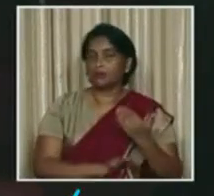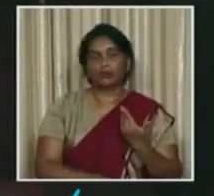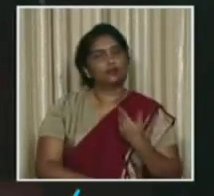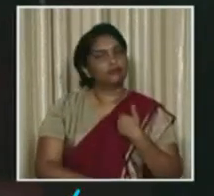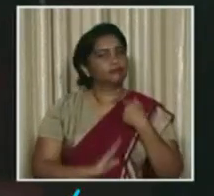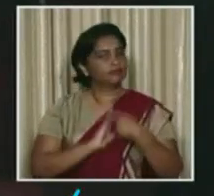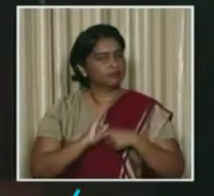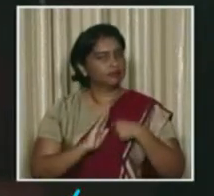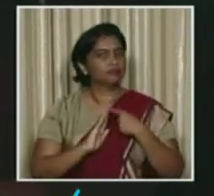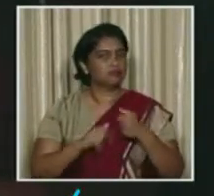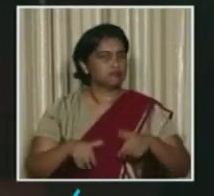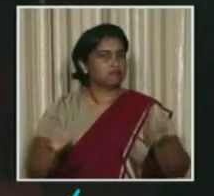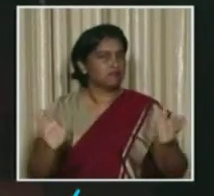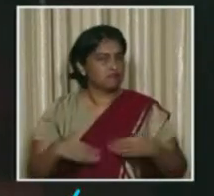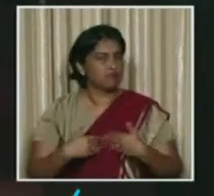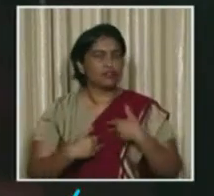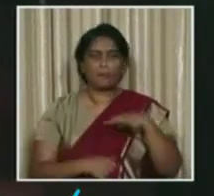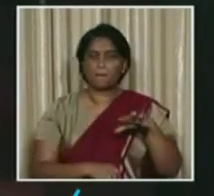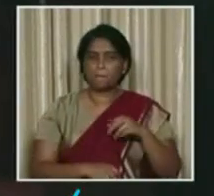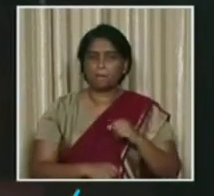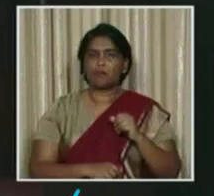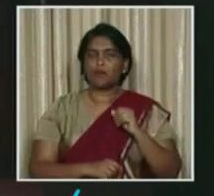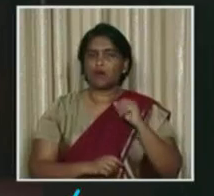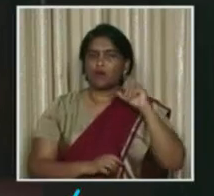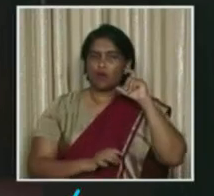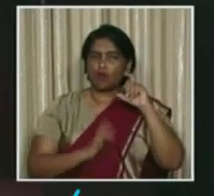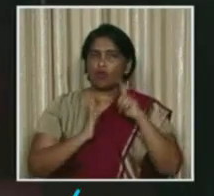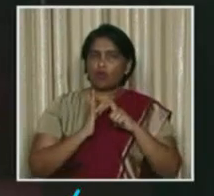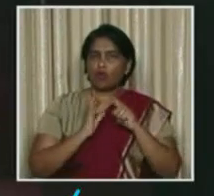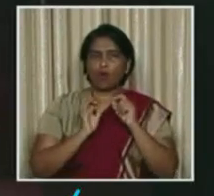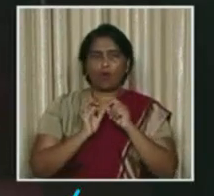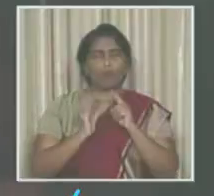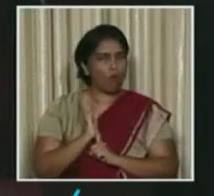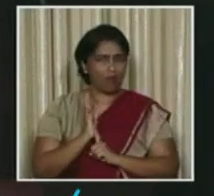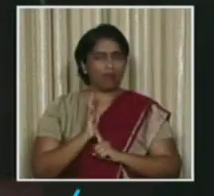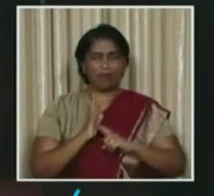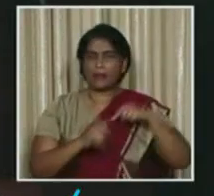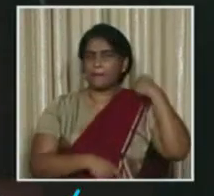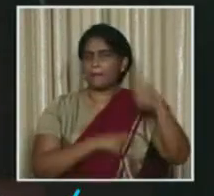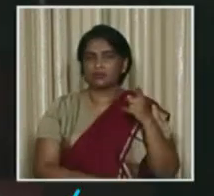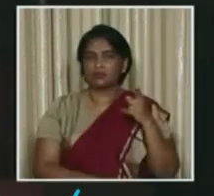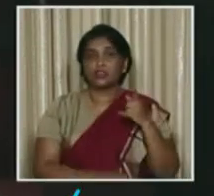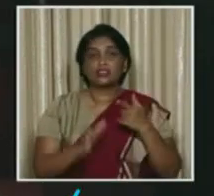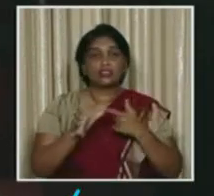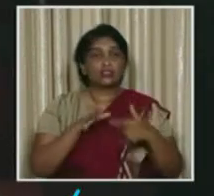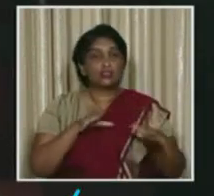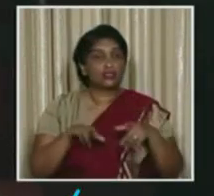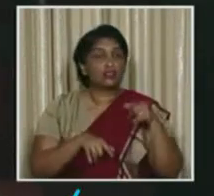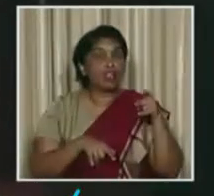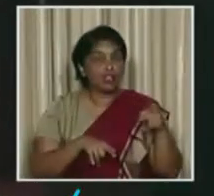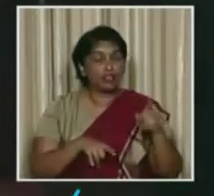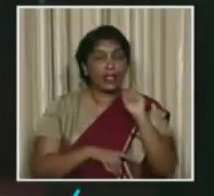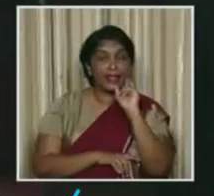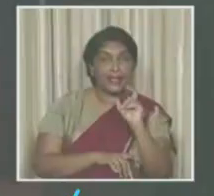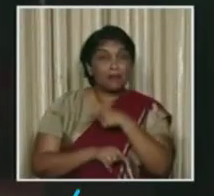අපේ රටේ තවමත් ක්‍රියාත්මක වෙනවා මේ කෝබෝල්ට් විකිරණ ප්‍රතිකාර යන්ත්‍ර. ඊට රටවල් වල සත්තුන්ගේ